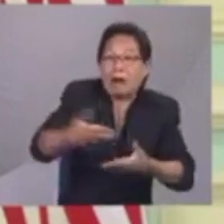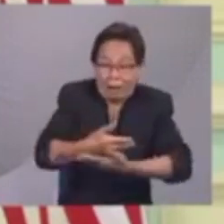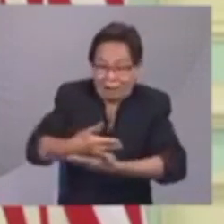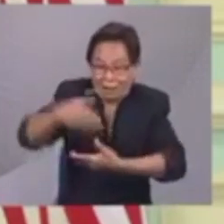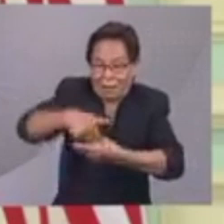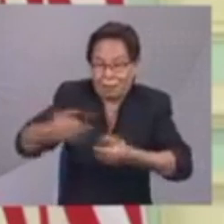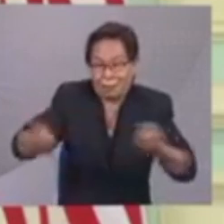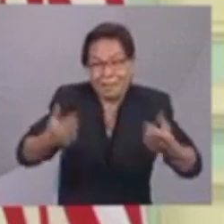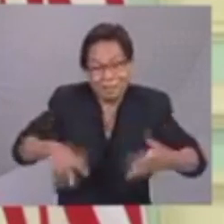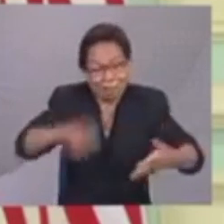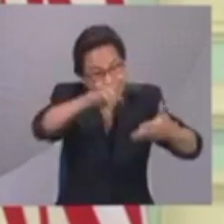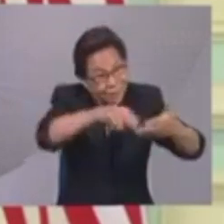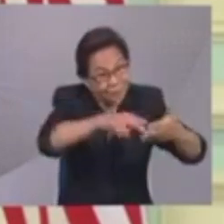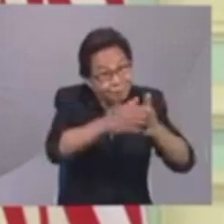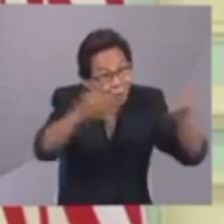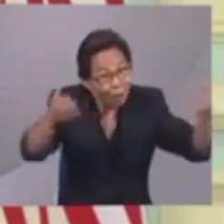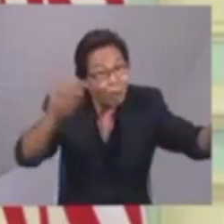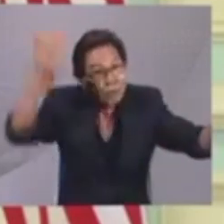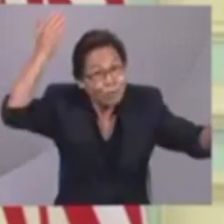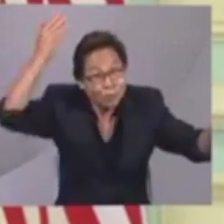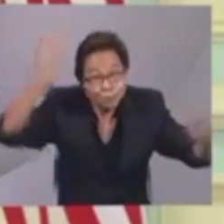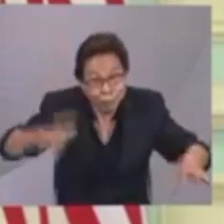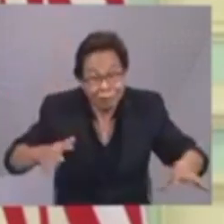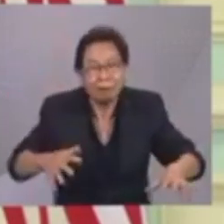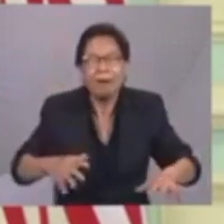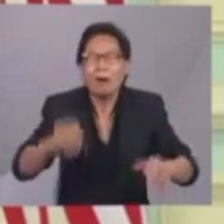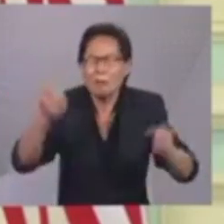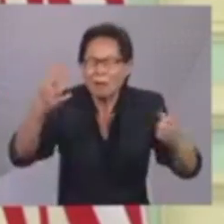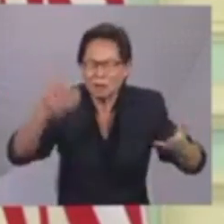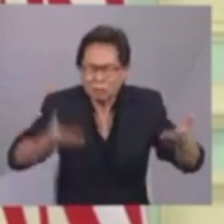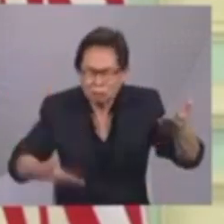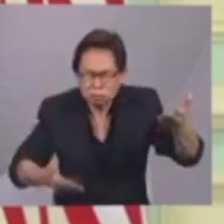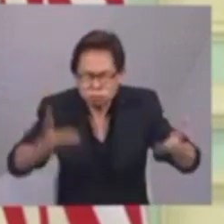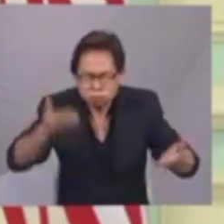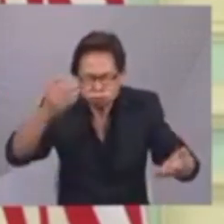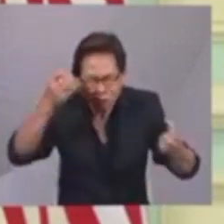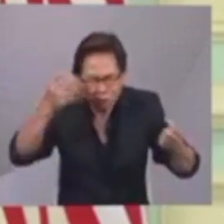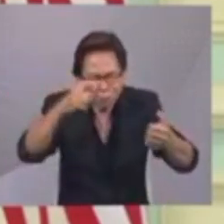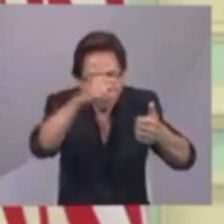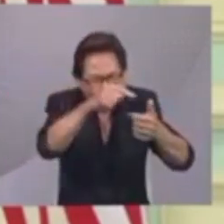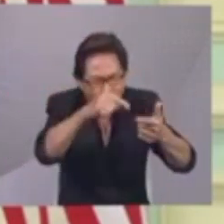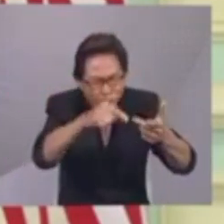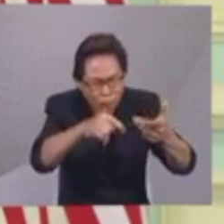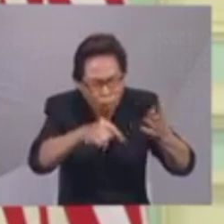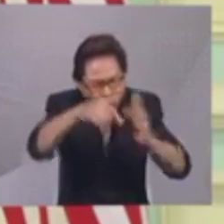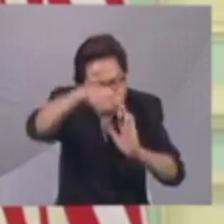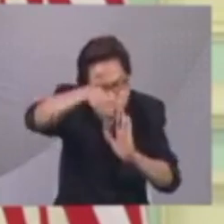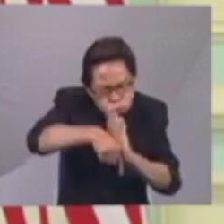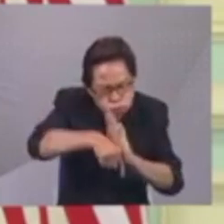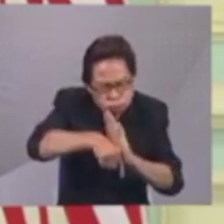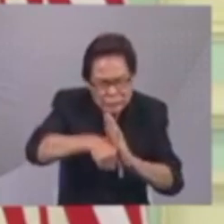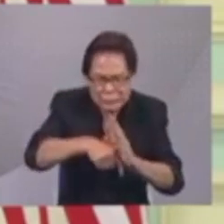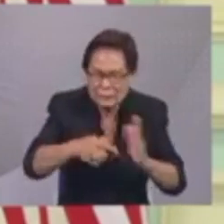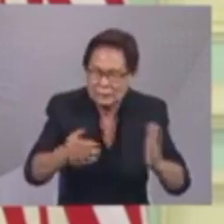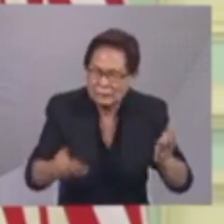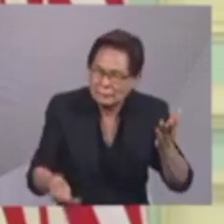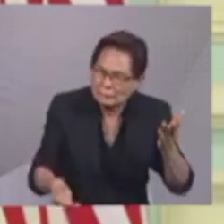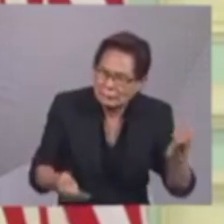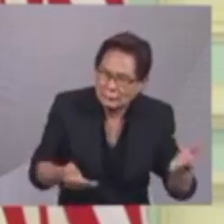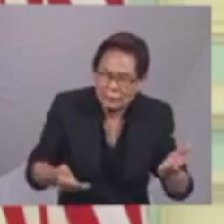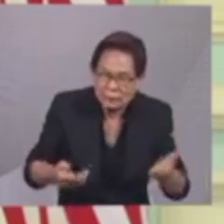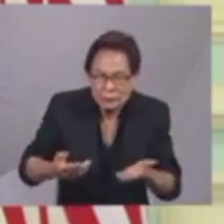yang kita pernah baca dan sebagainya. Jadi banyak pertimbangan juga yang kita perincikan tadi. Beberapa